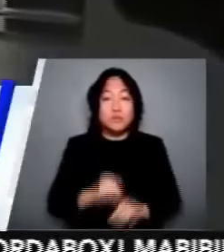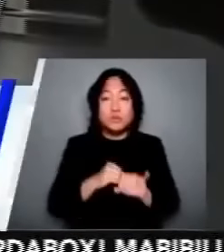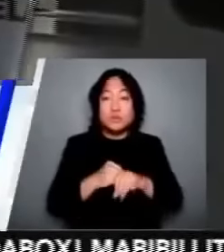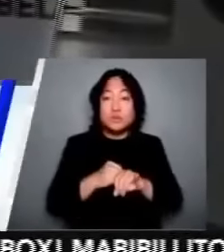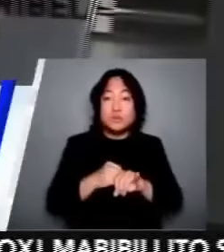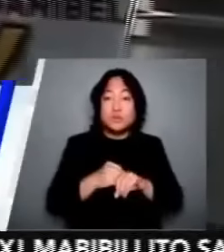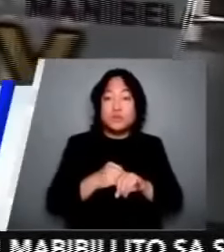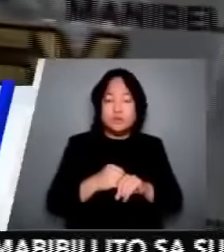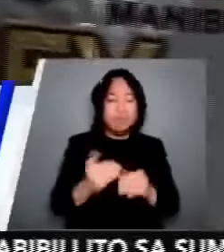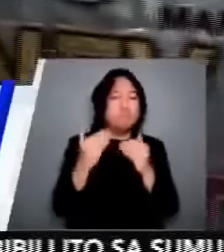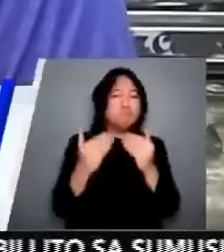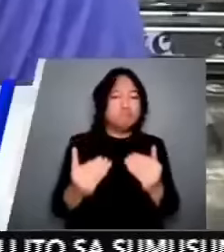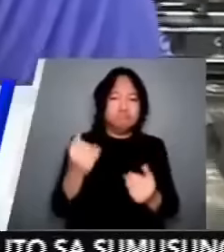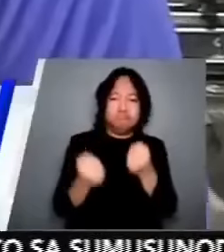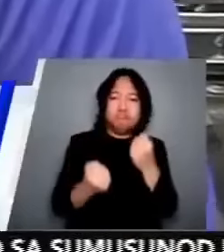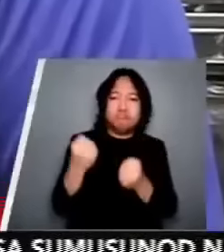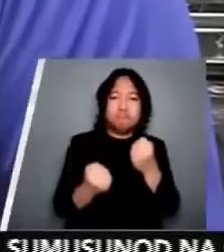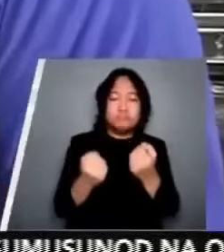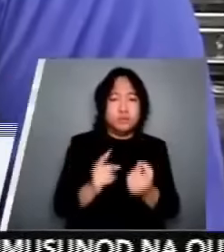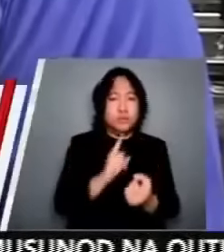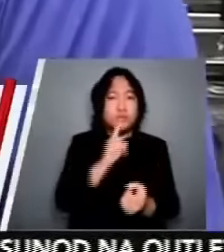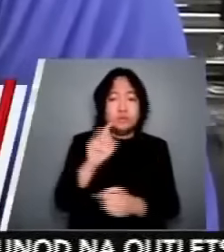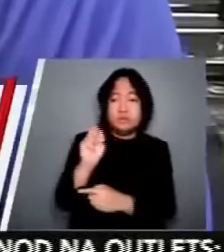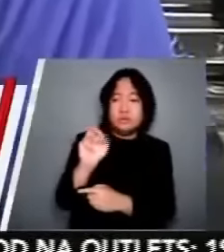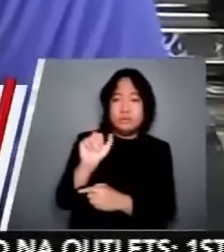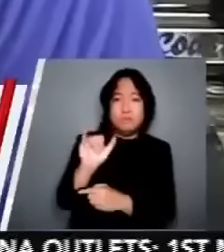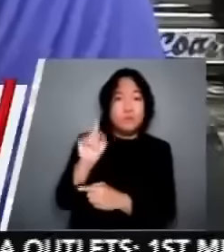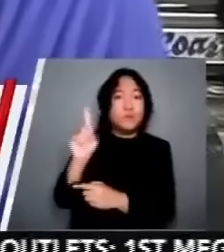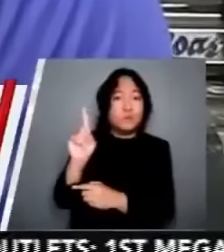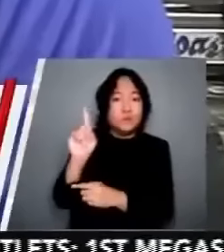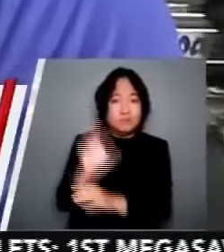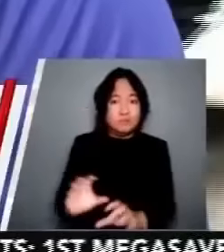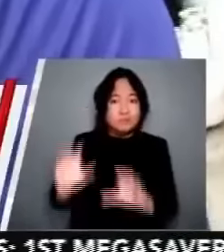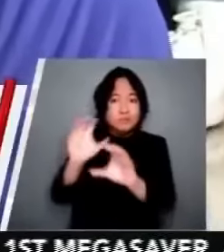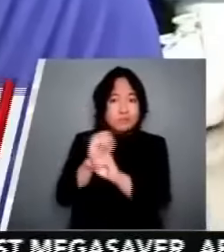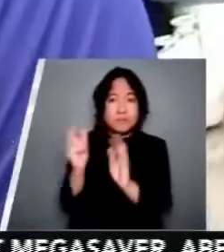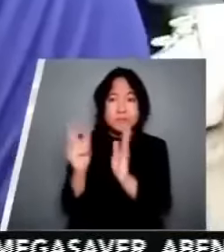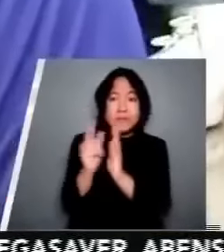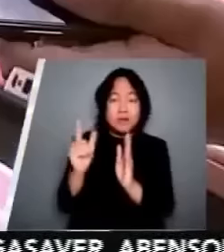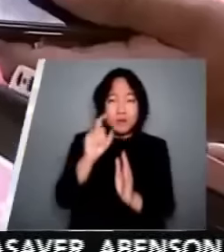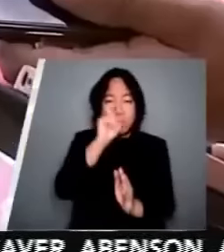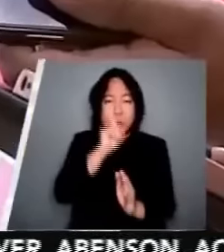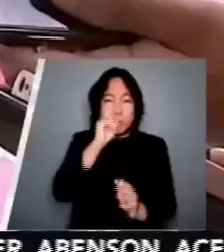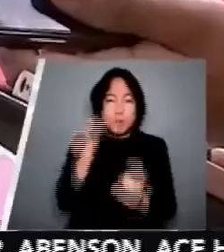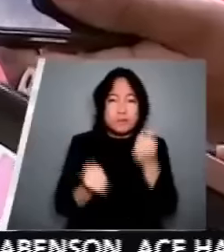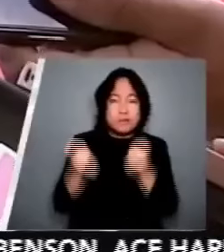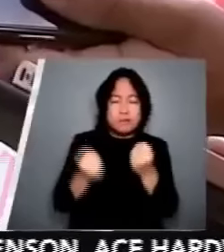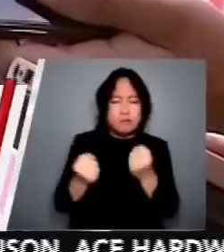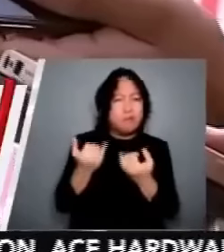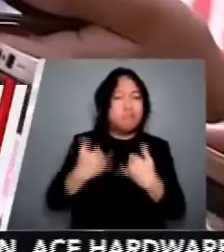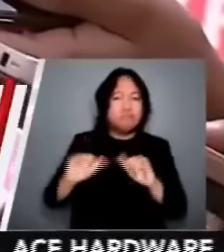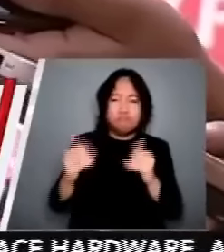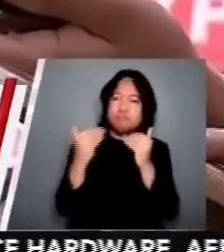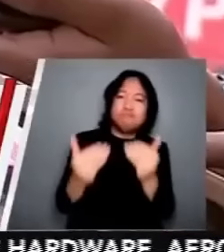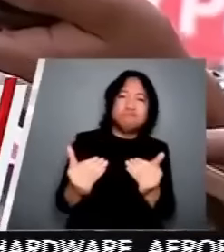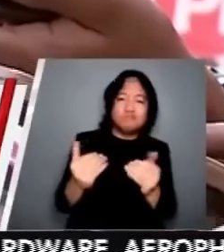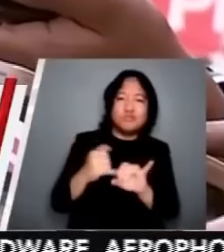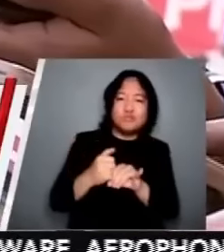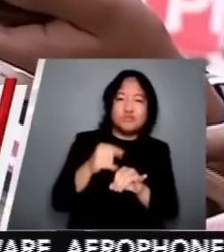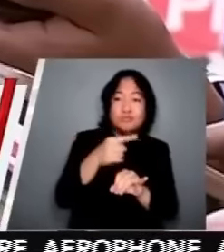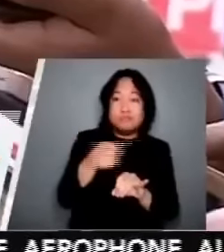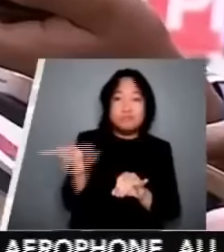hindi consolidated. Bago mag-May 1, asahan po natin na mas marami pang kilos protesta. Yung panguhuli na ititigil ang operasyon